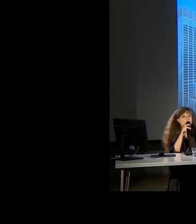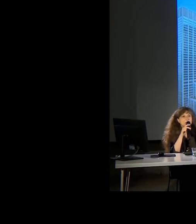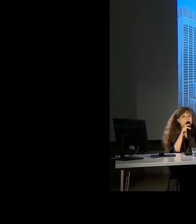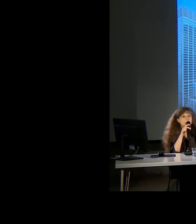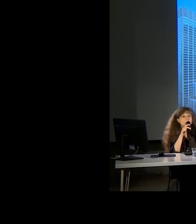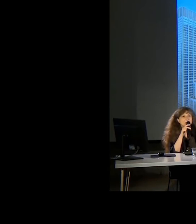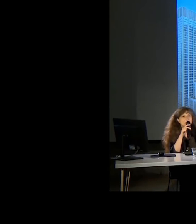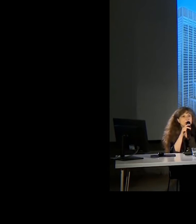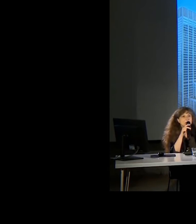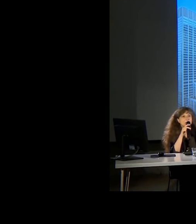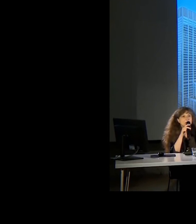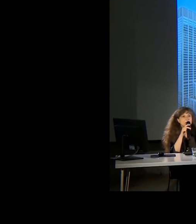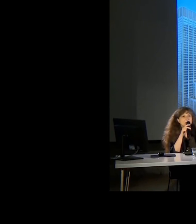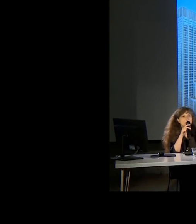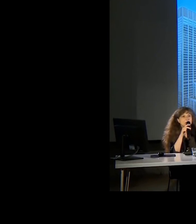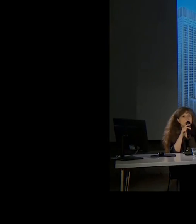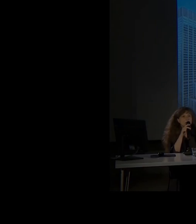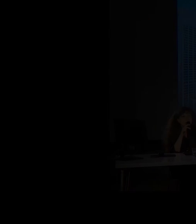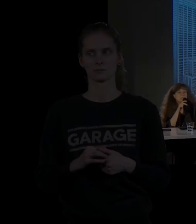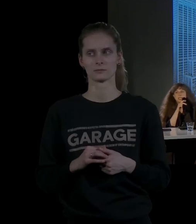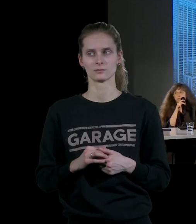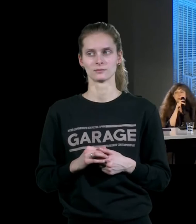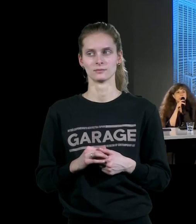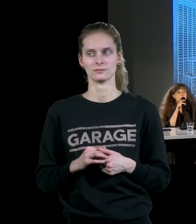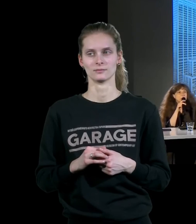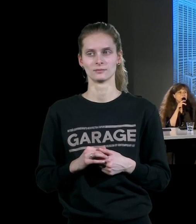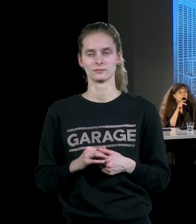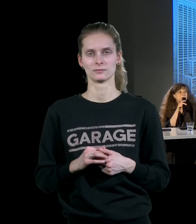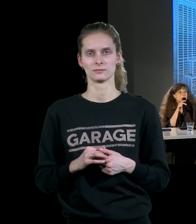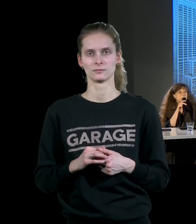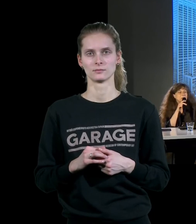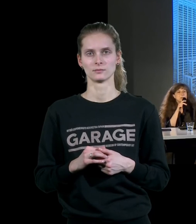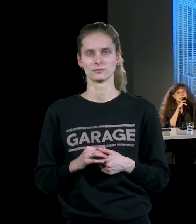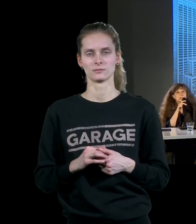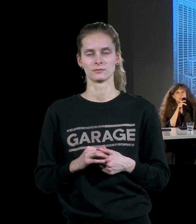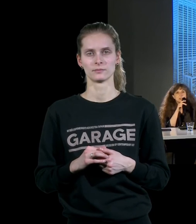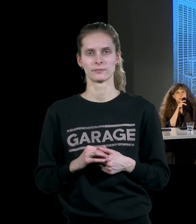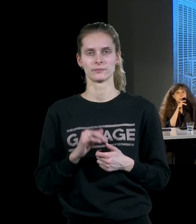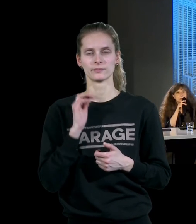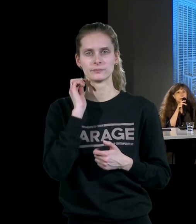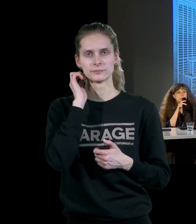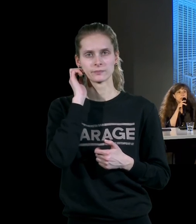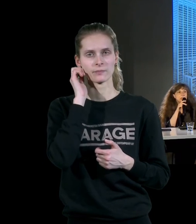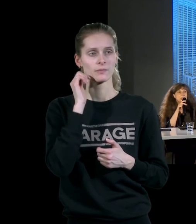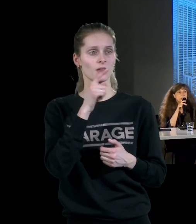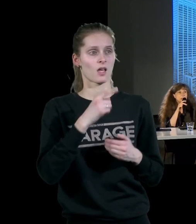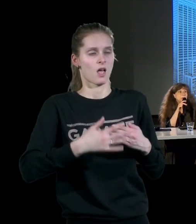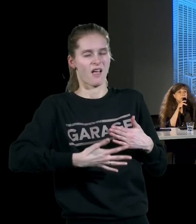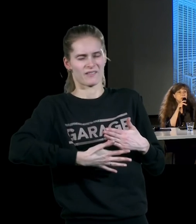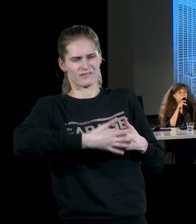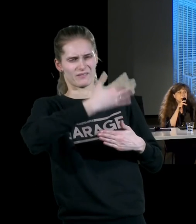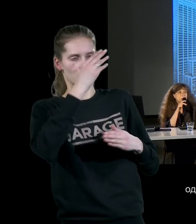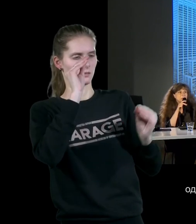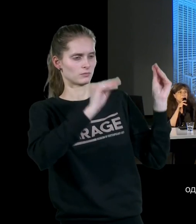здание зависло над землей. Ну, вот такие вот как здания, минималистские здания стекла и бетона. И